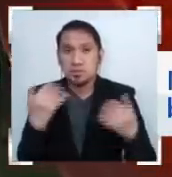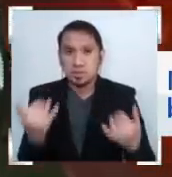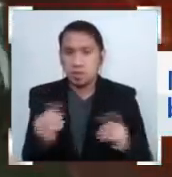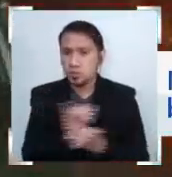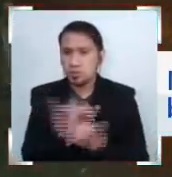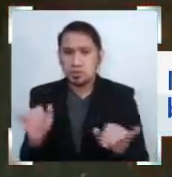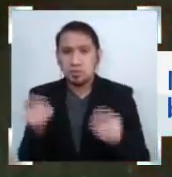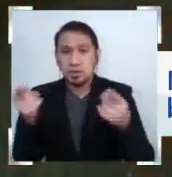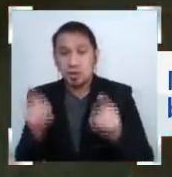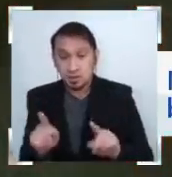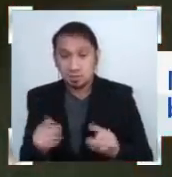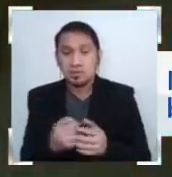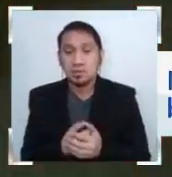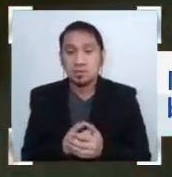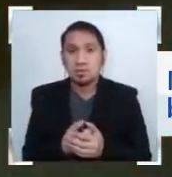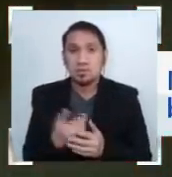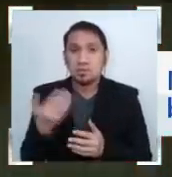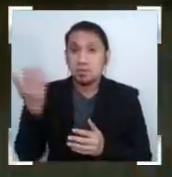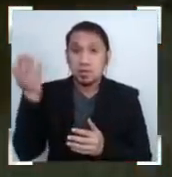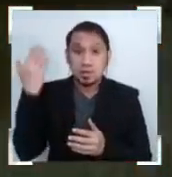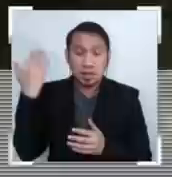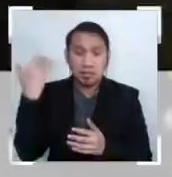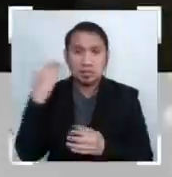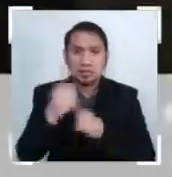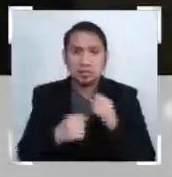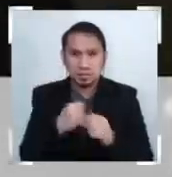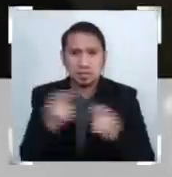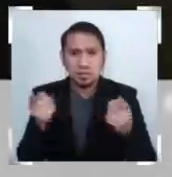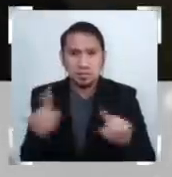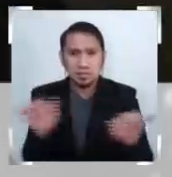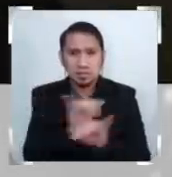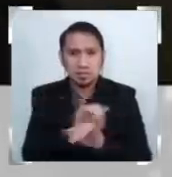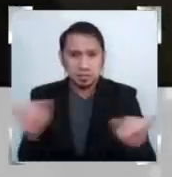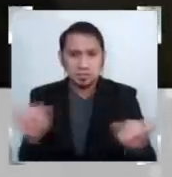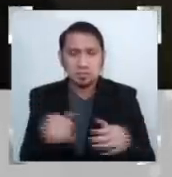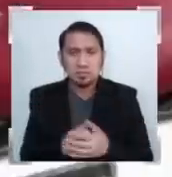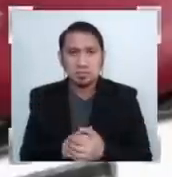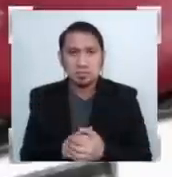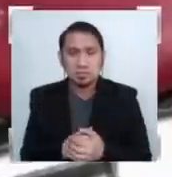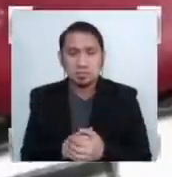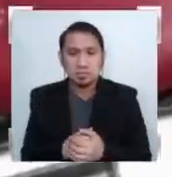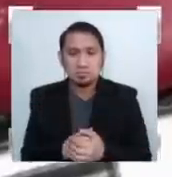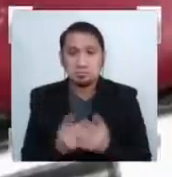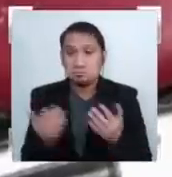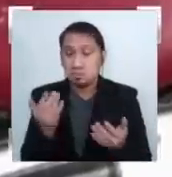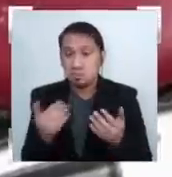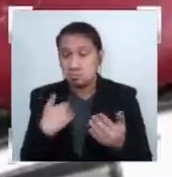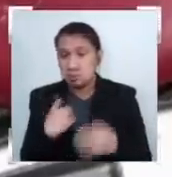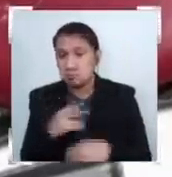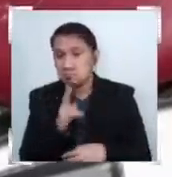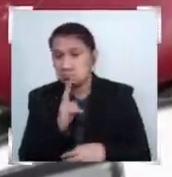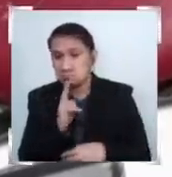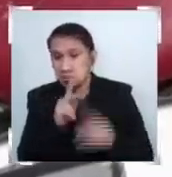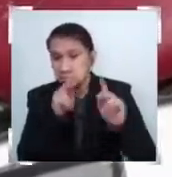rin na nangyari nung papalapit din ang Pasko nung nakarang taon. May mga person of interest kami na